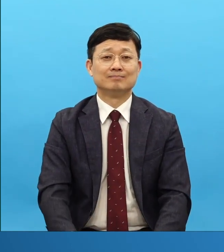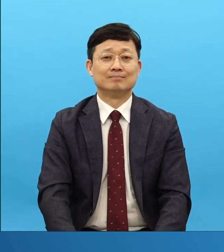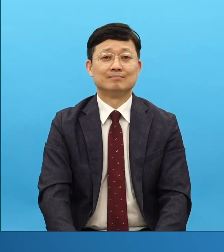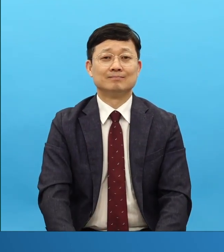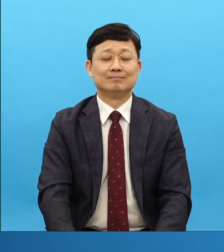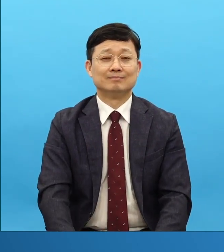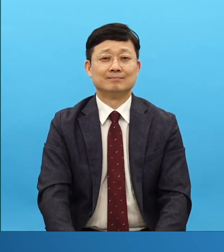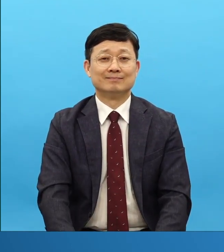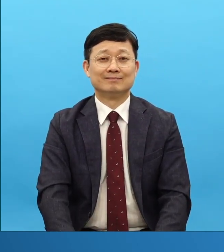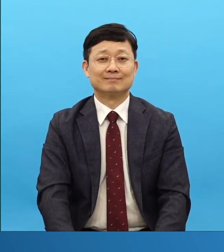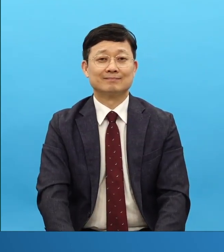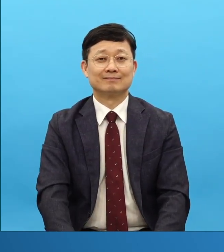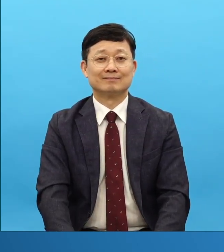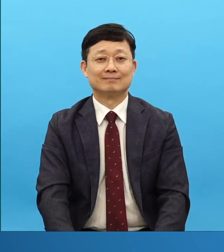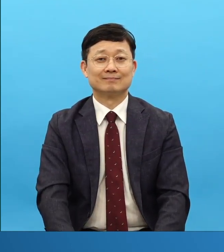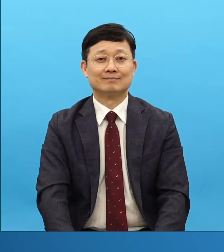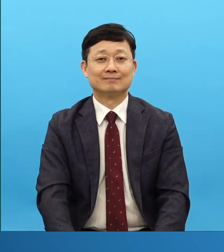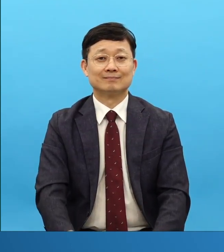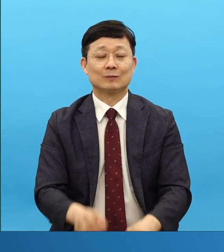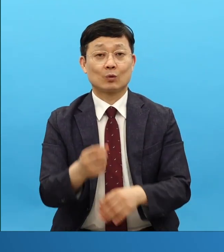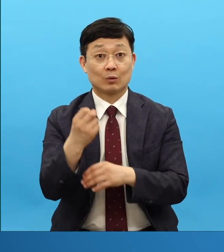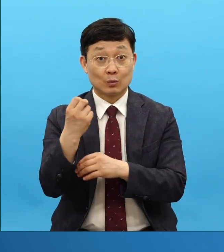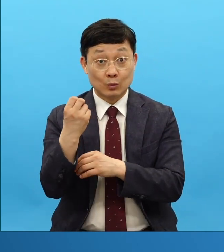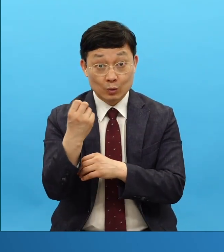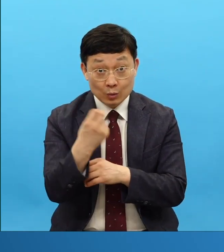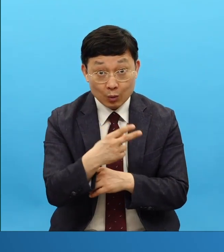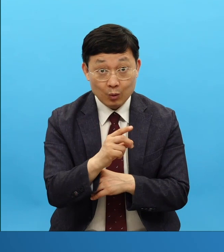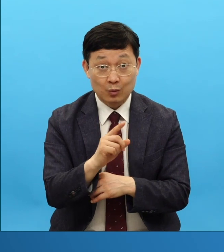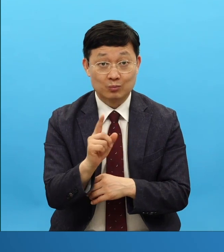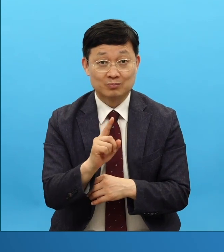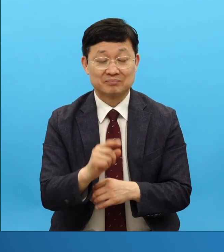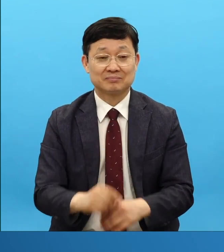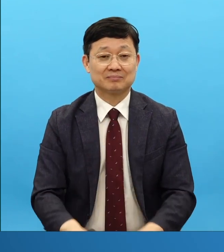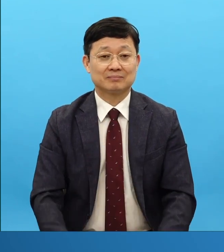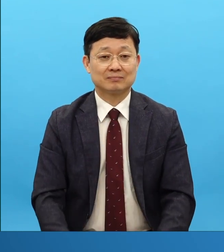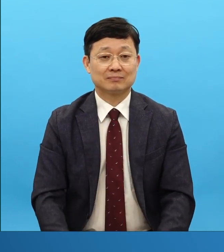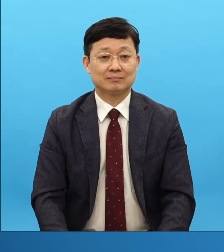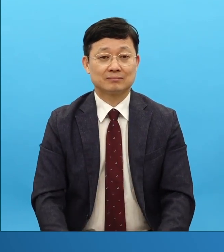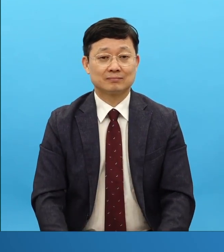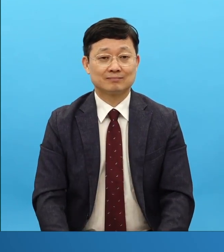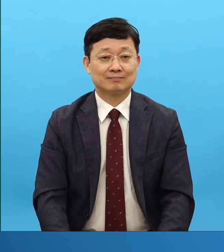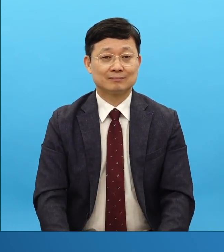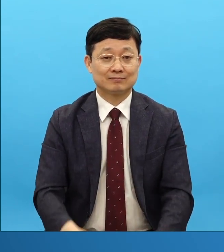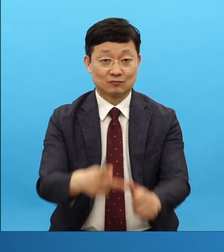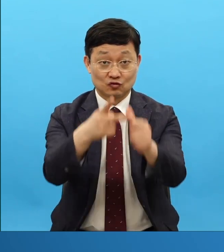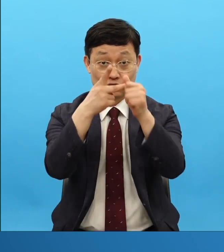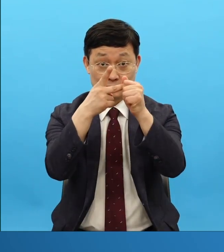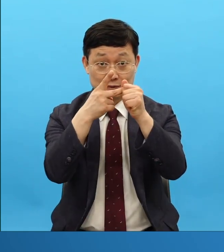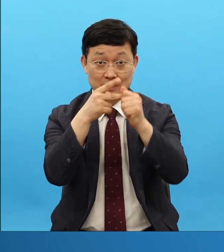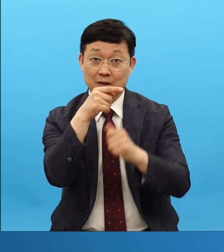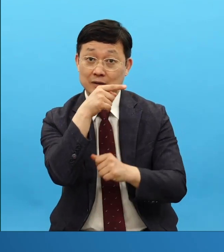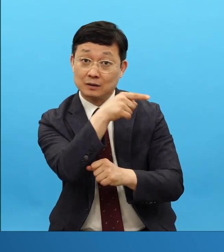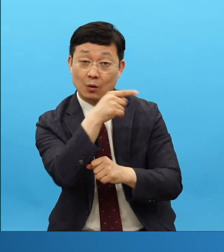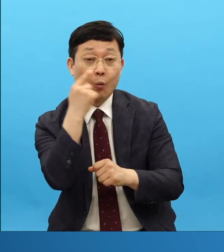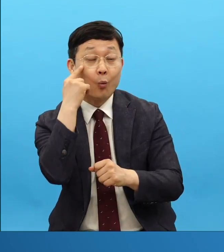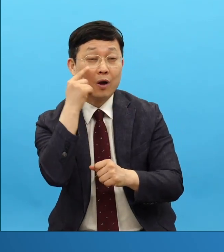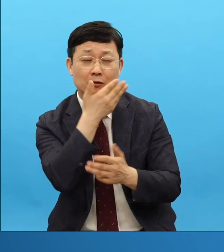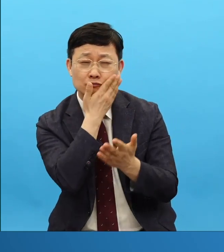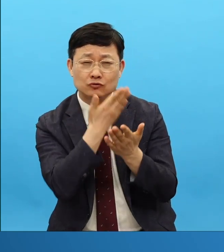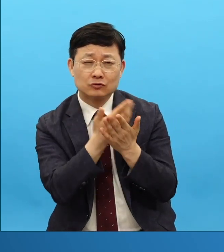right to become the children of God. 그리고 왜 이게 중요하냐? And why is this so